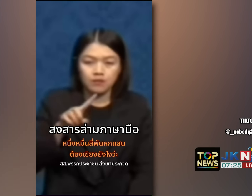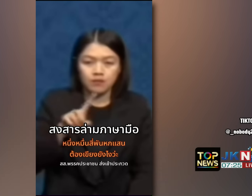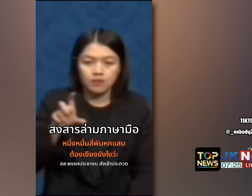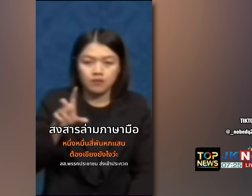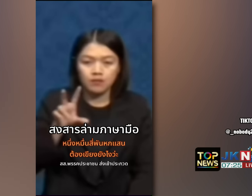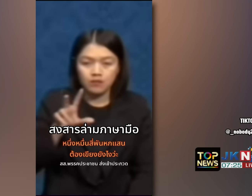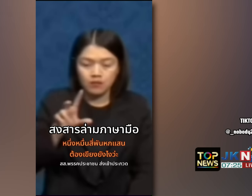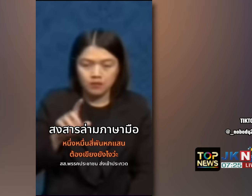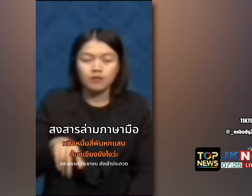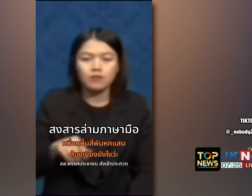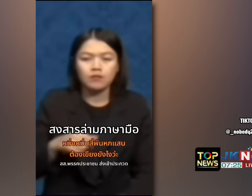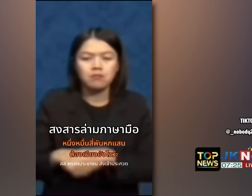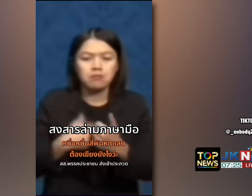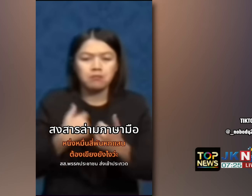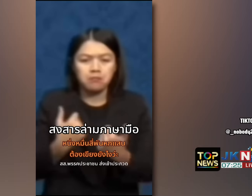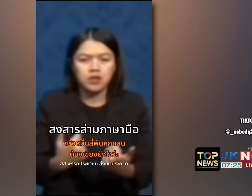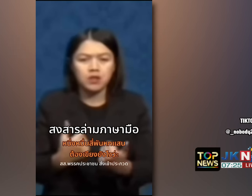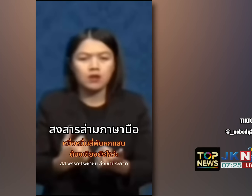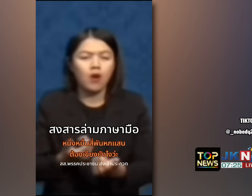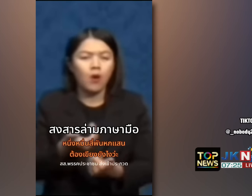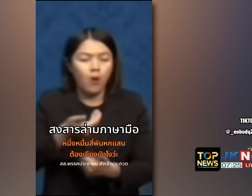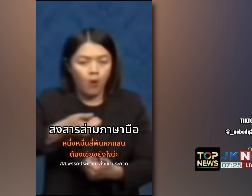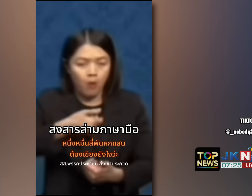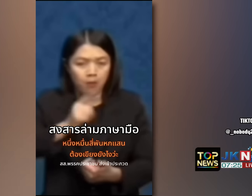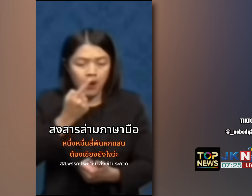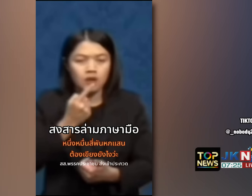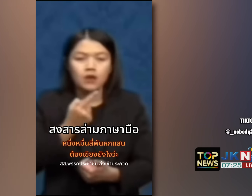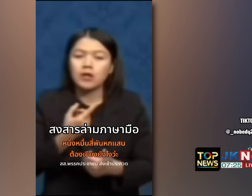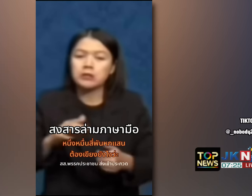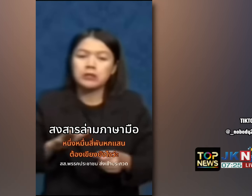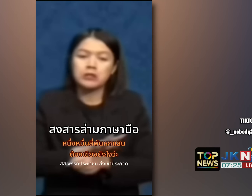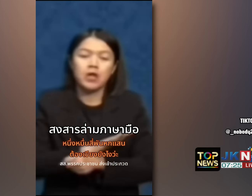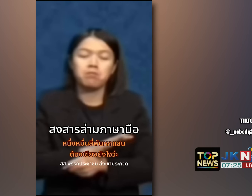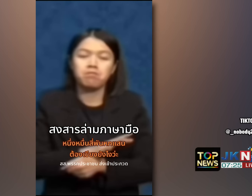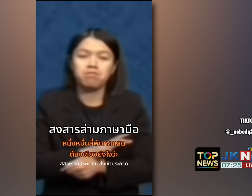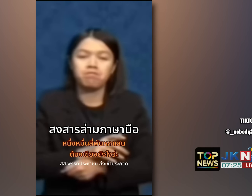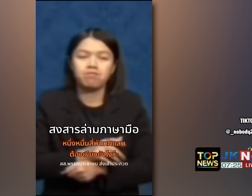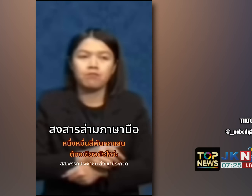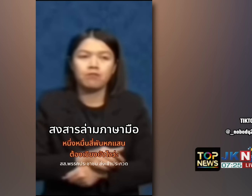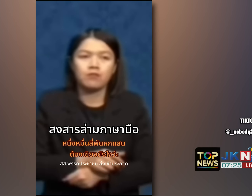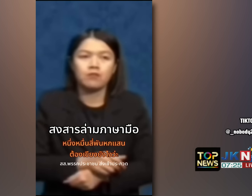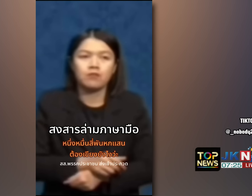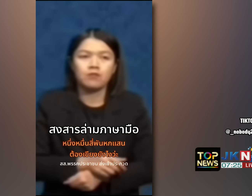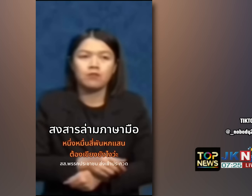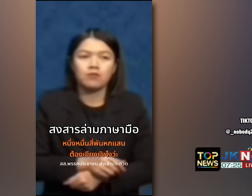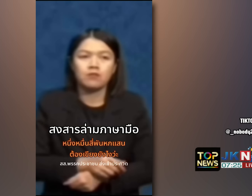928,100 บาทปีนี้ท่านตั้งขอมาเต็มวงเงินเลยกว่า